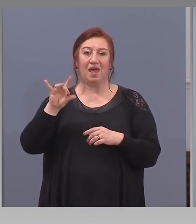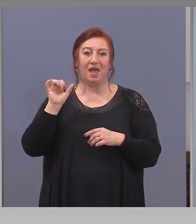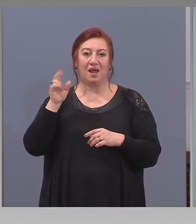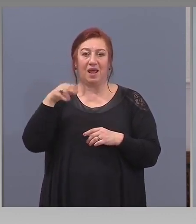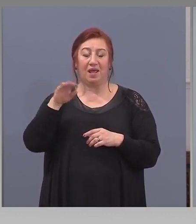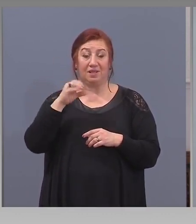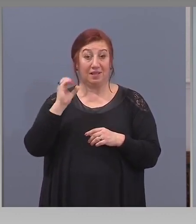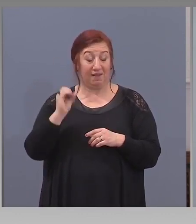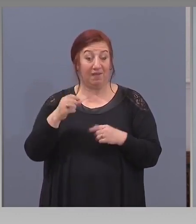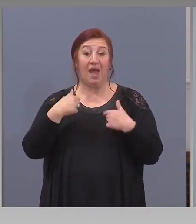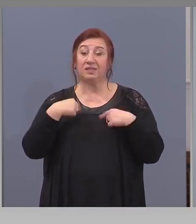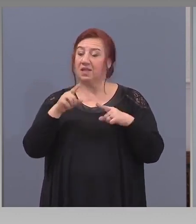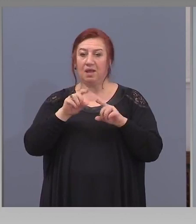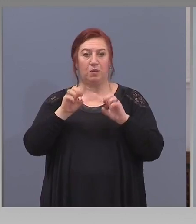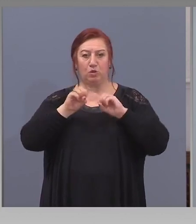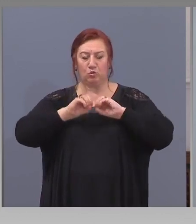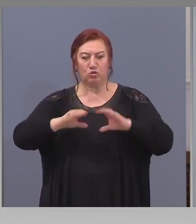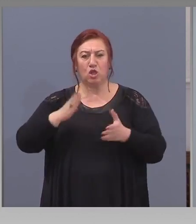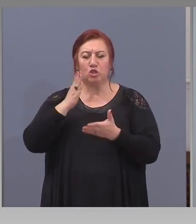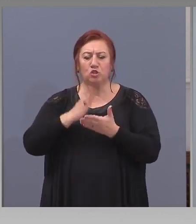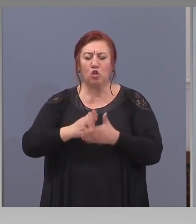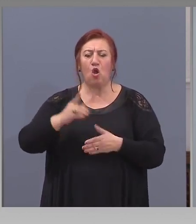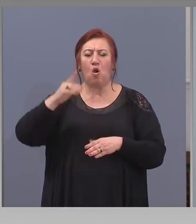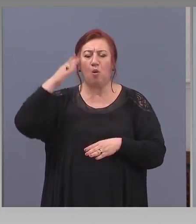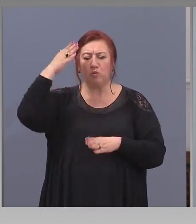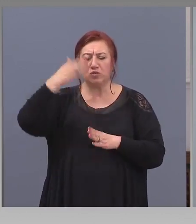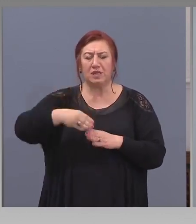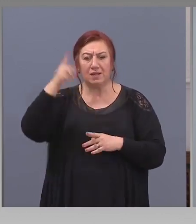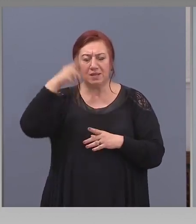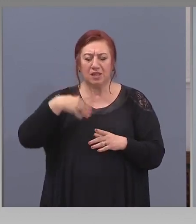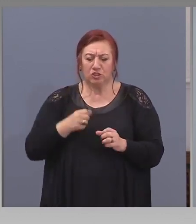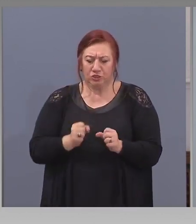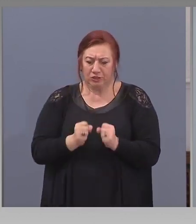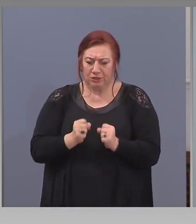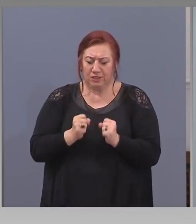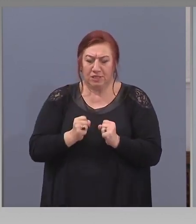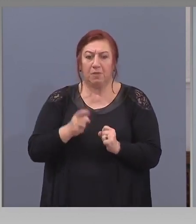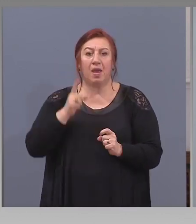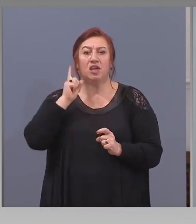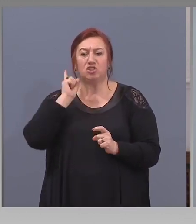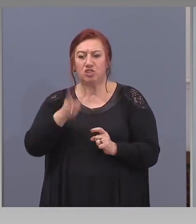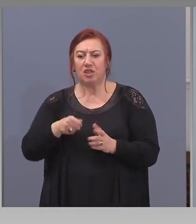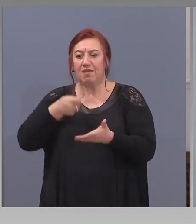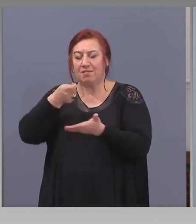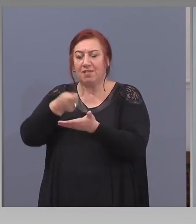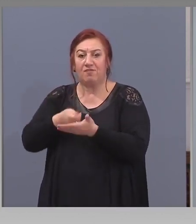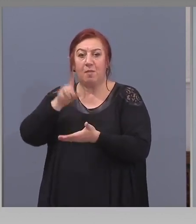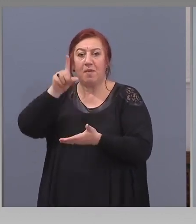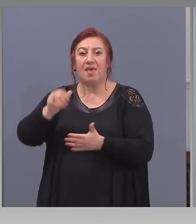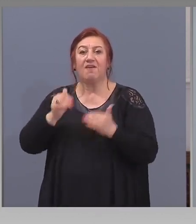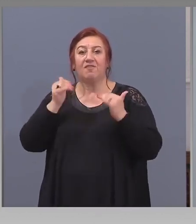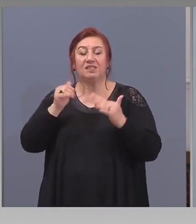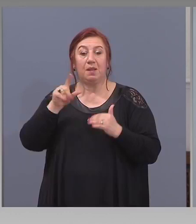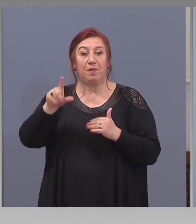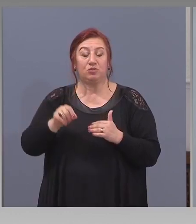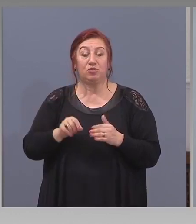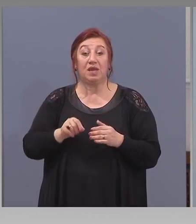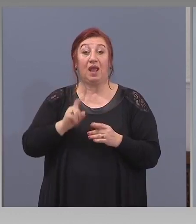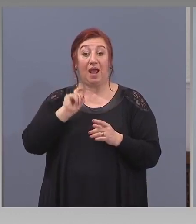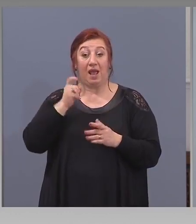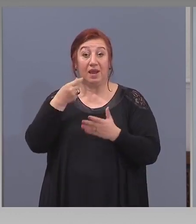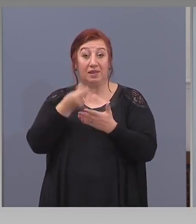До последния лев ще стискаме, за да имат пенсионерите гарантирана пенсия, Защото никой света не може да